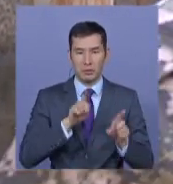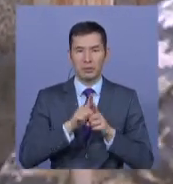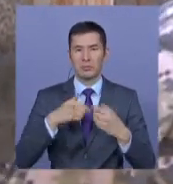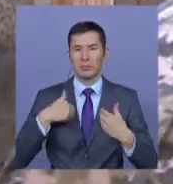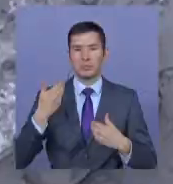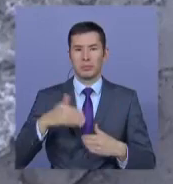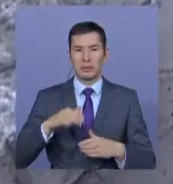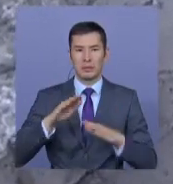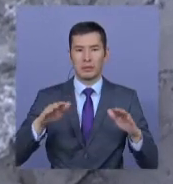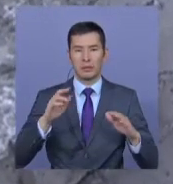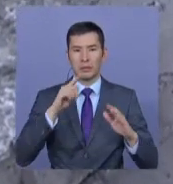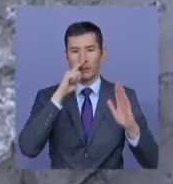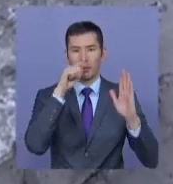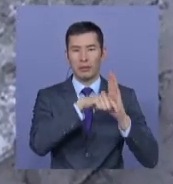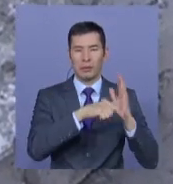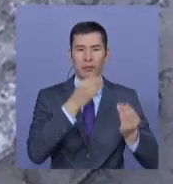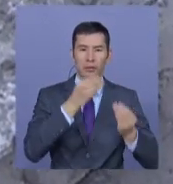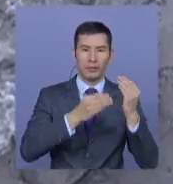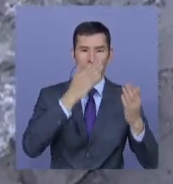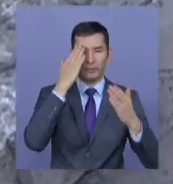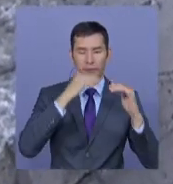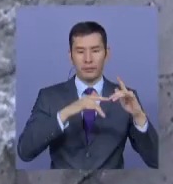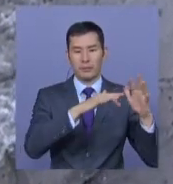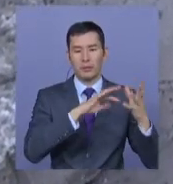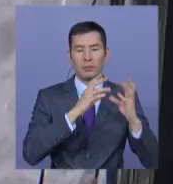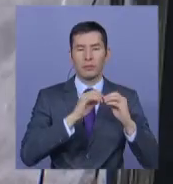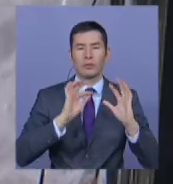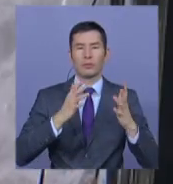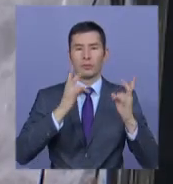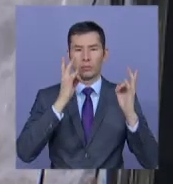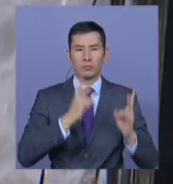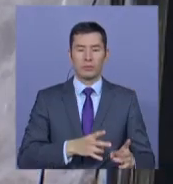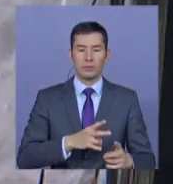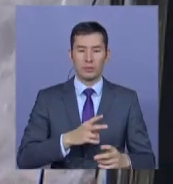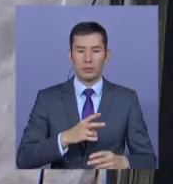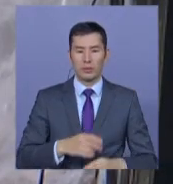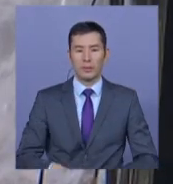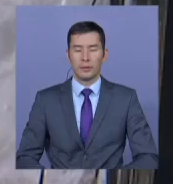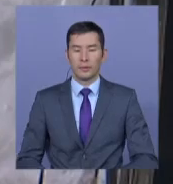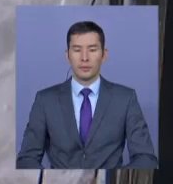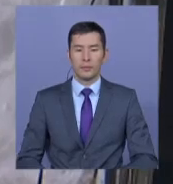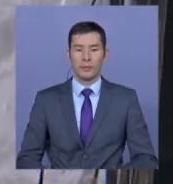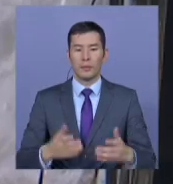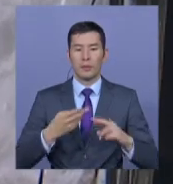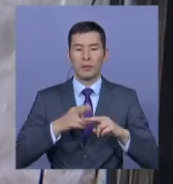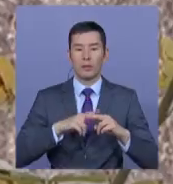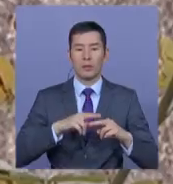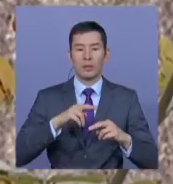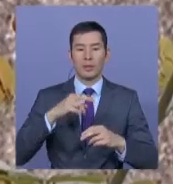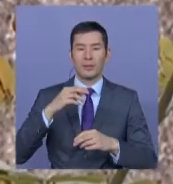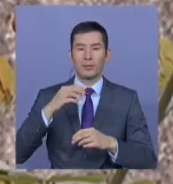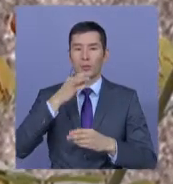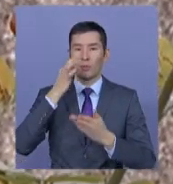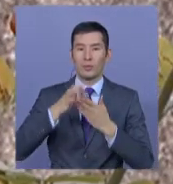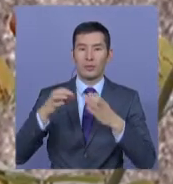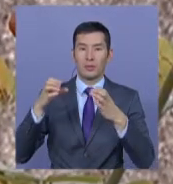оларды жоғалттық. Аудан басшылығы болса қаңырап қалған ғимарат мемлекеттік активтер басқармасына қарайды деп жол сілтеді. Енді аталған басқарма өкілдері